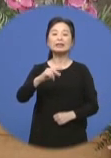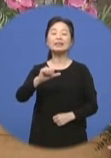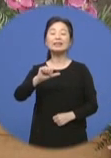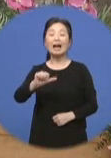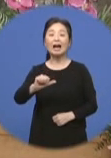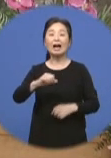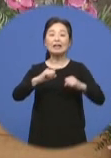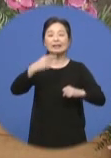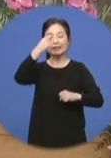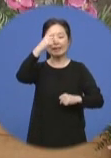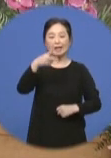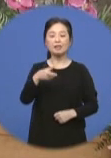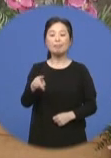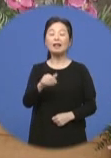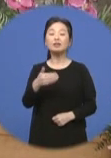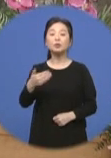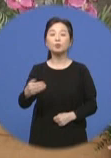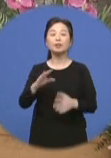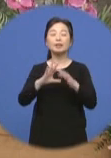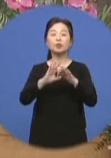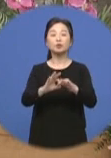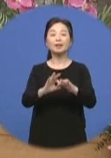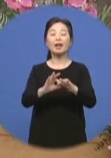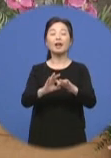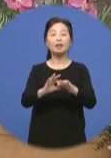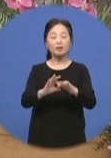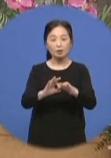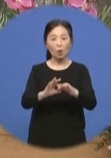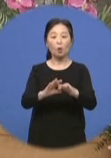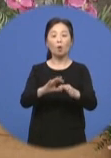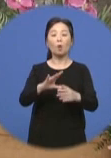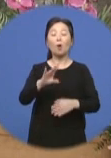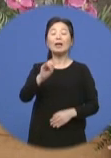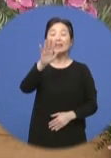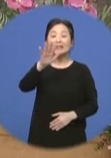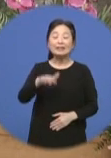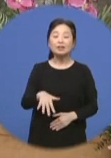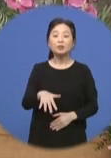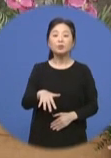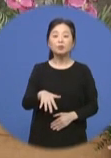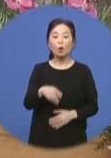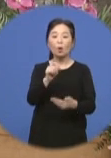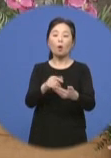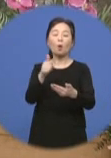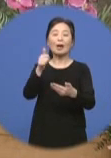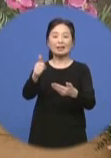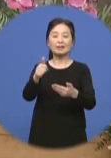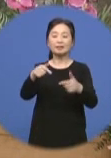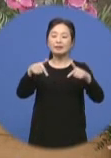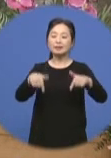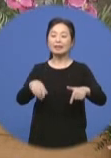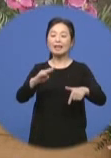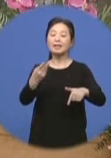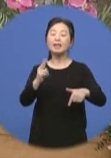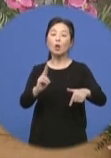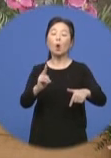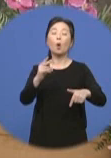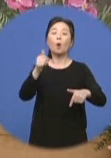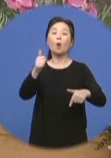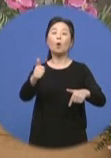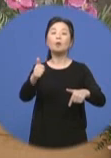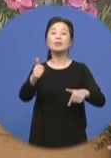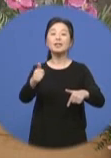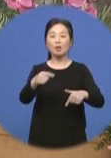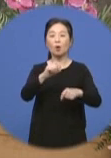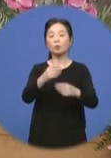取り組みと県立博物館で開催中の紀州が生んだ歌人西行法師の特別展を紹介します。